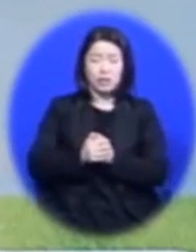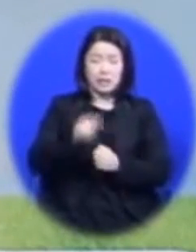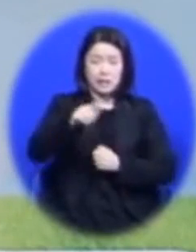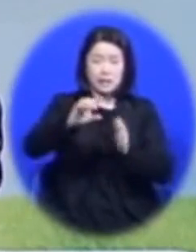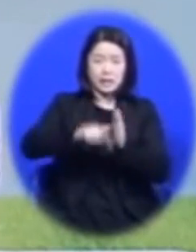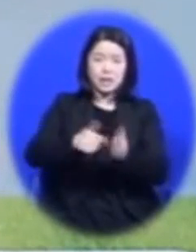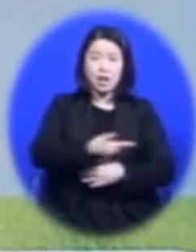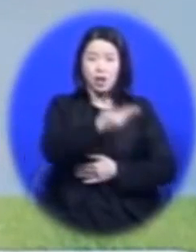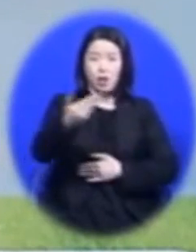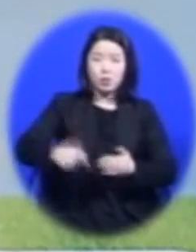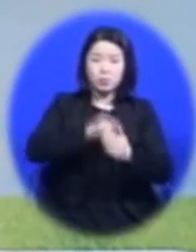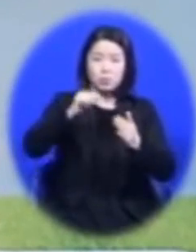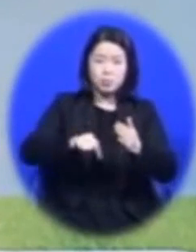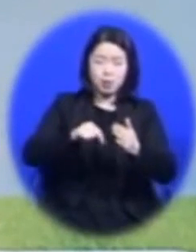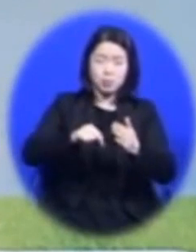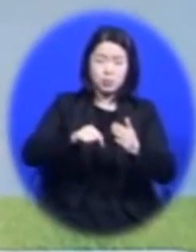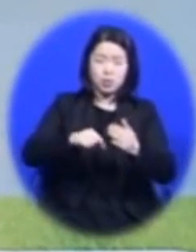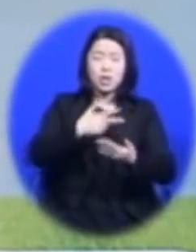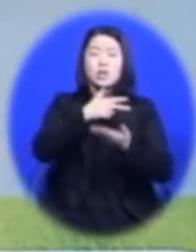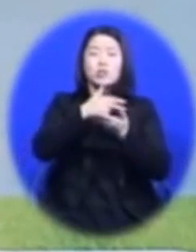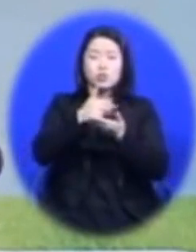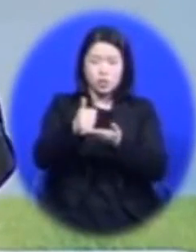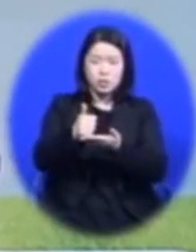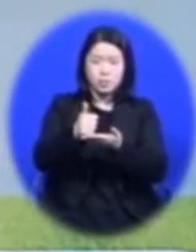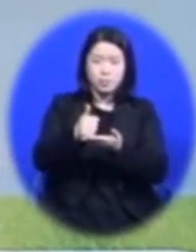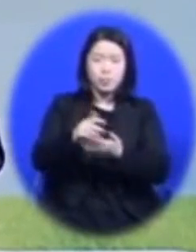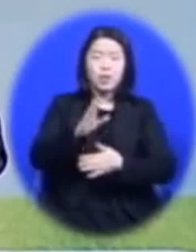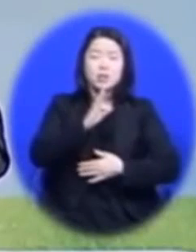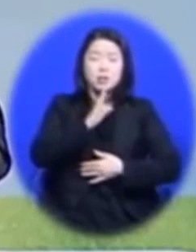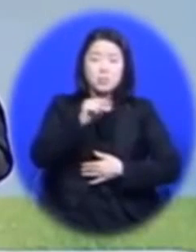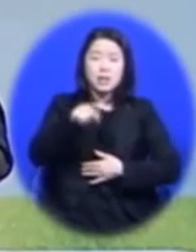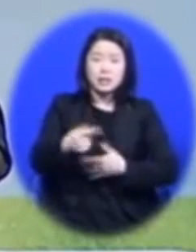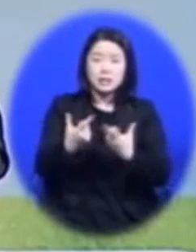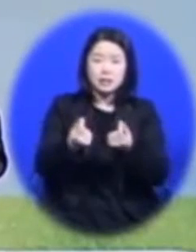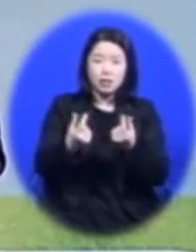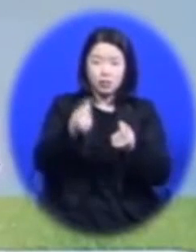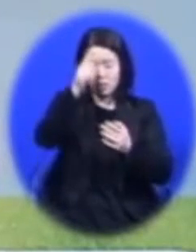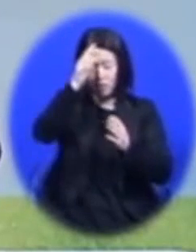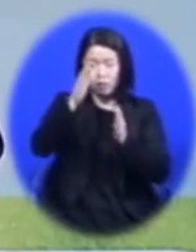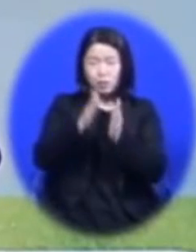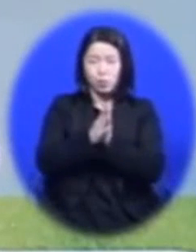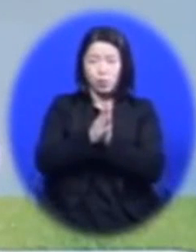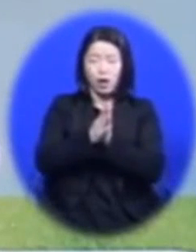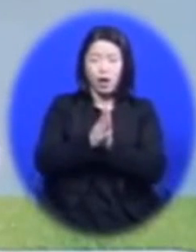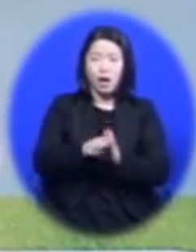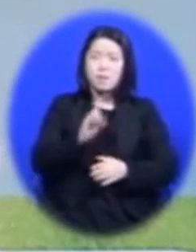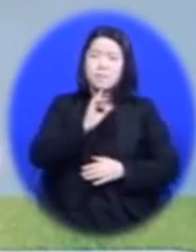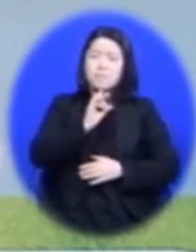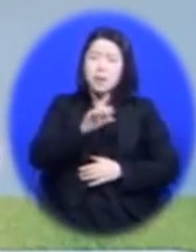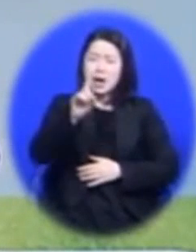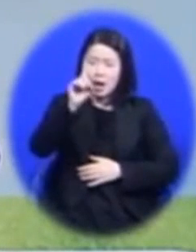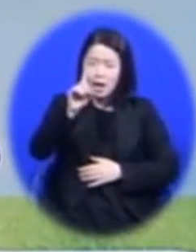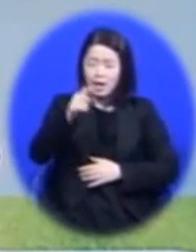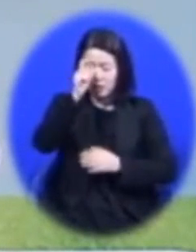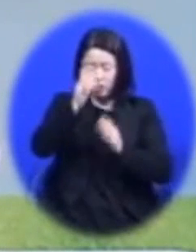여러분의 마음속에 주님, 정말 그런 기도가, 외마디 기도가 있어요.